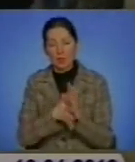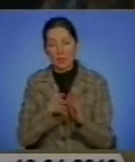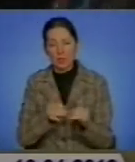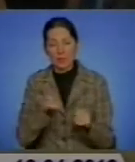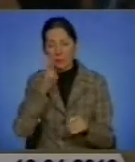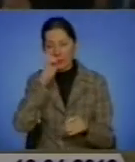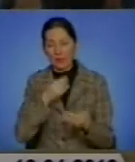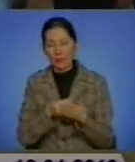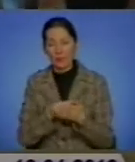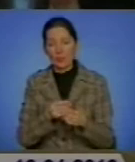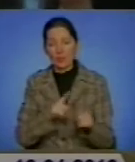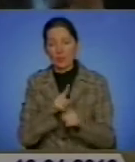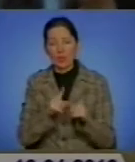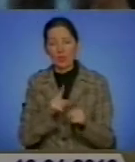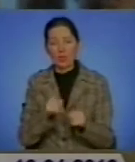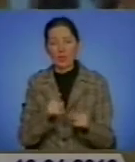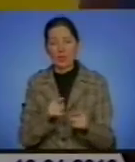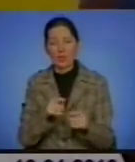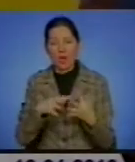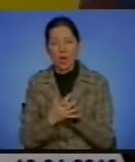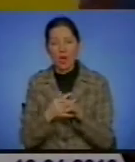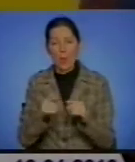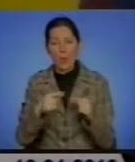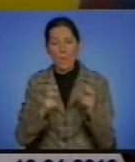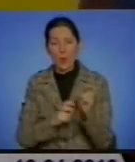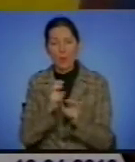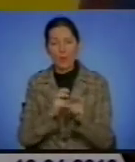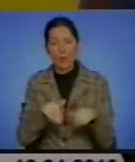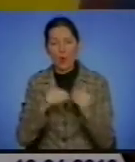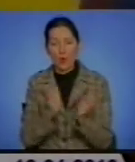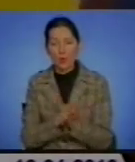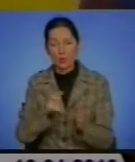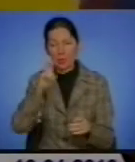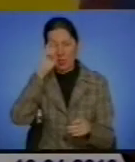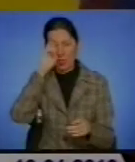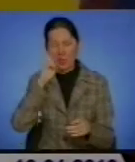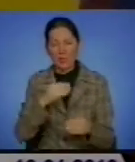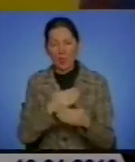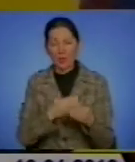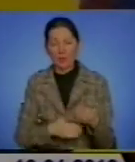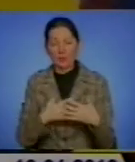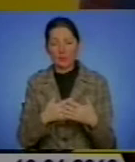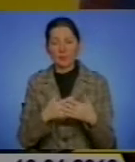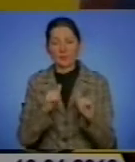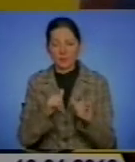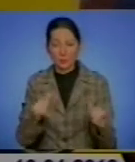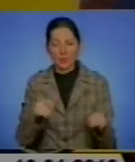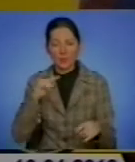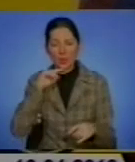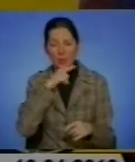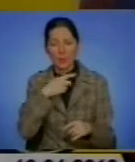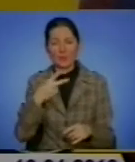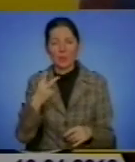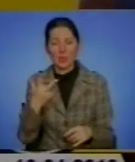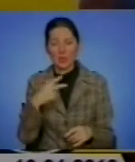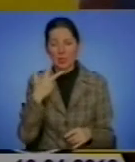переоснащення агропромислового комплексу. Державна програма активізації розвитку економіки на 2013-2014 роки, передбачення